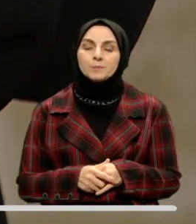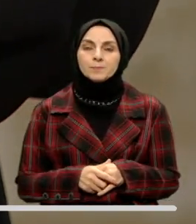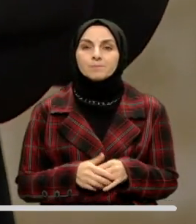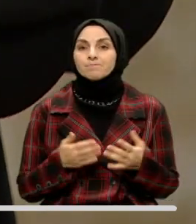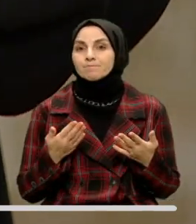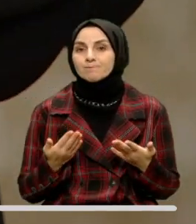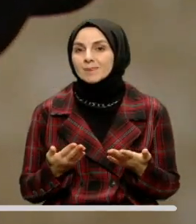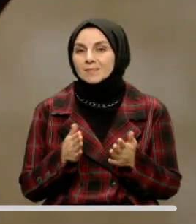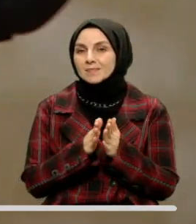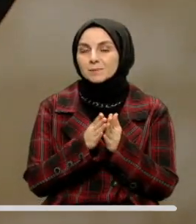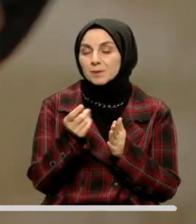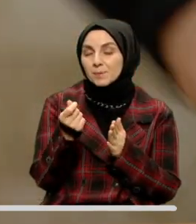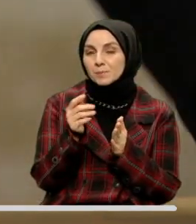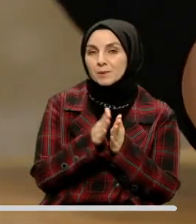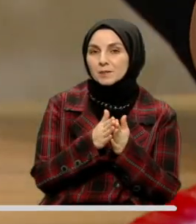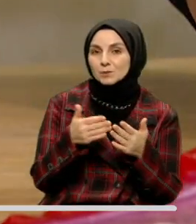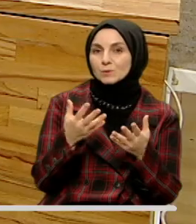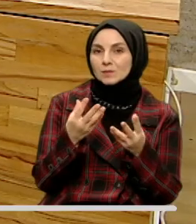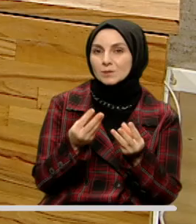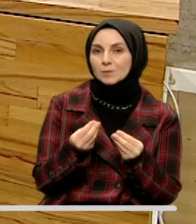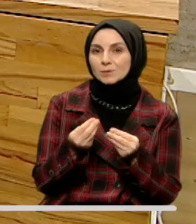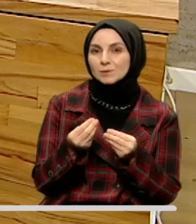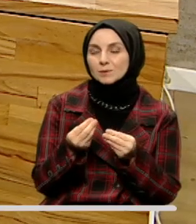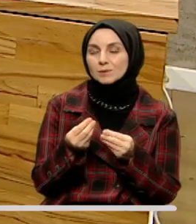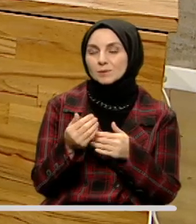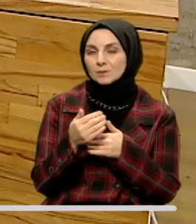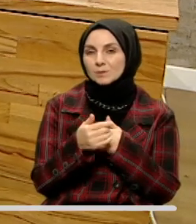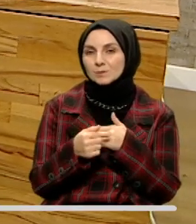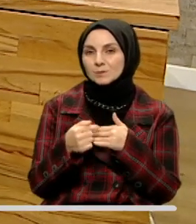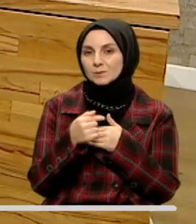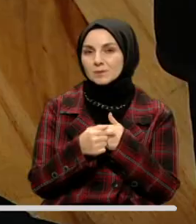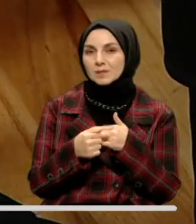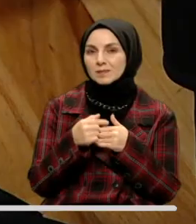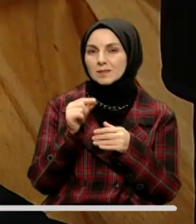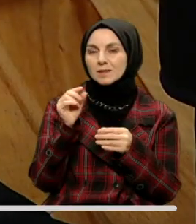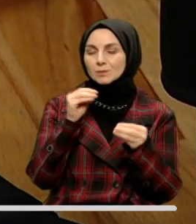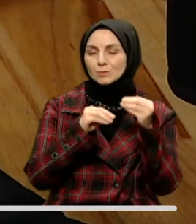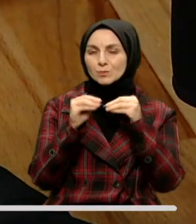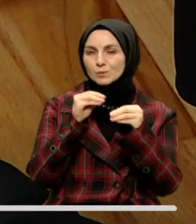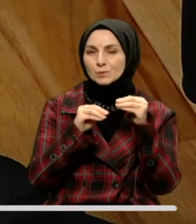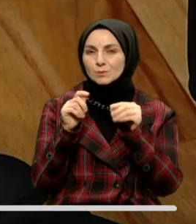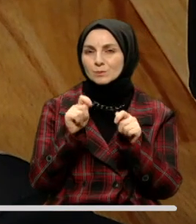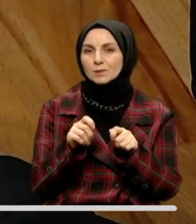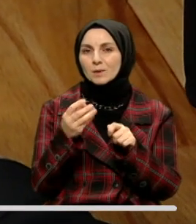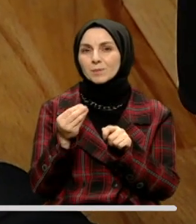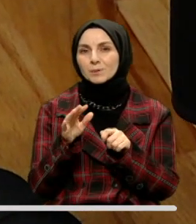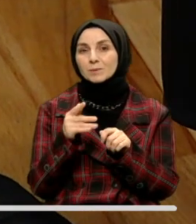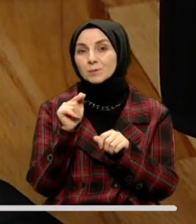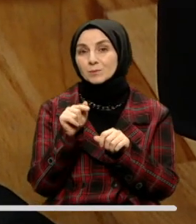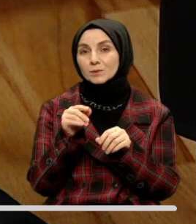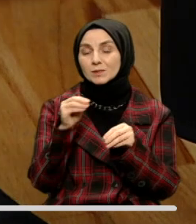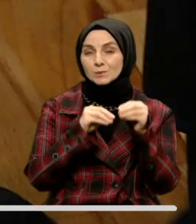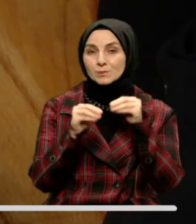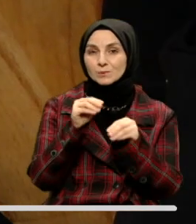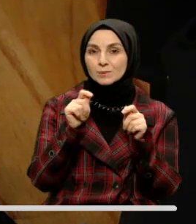İşte oldu bir cüzdan. Üstünde de istedikleri gibi. Onu da öyle boş bırakmıyorsunuz. Yine ilgilerini çekmeye devam. Tabii. Burayı süslemeyi çok seviyorlar.